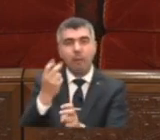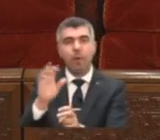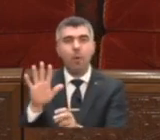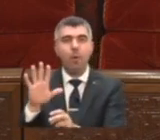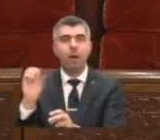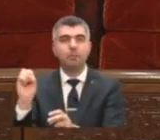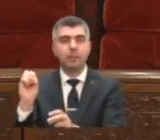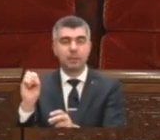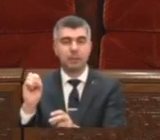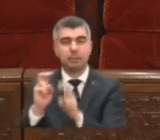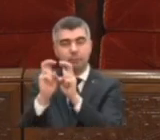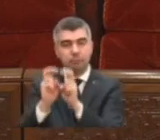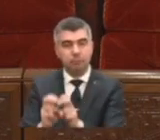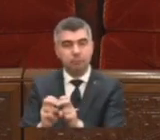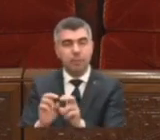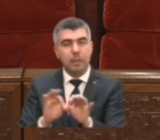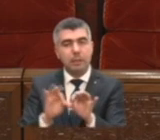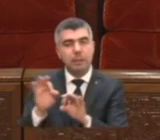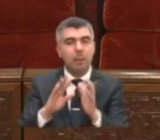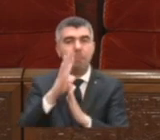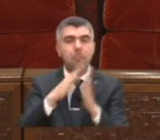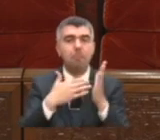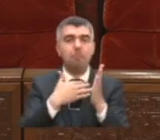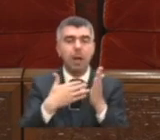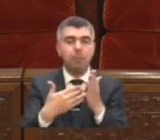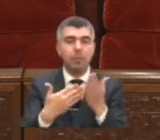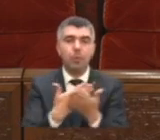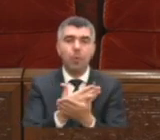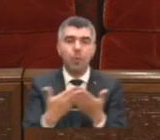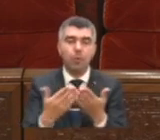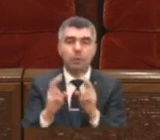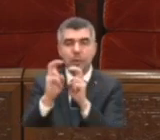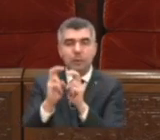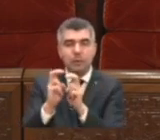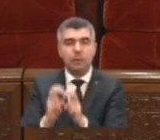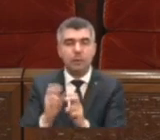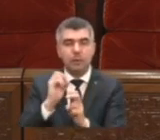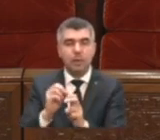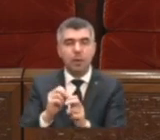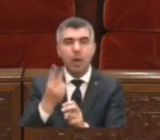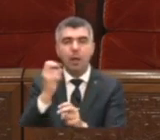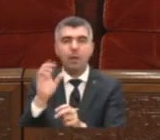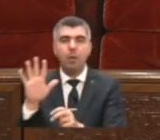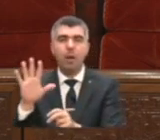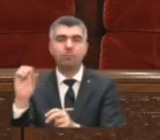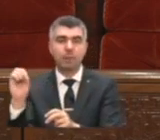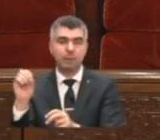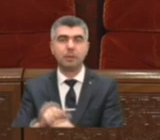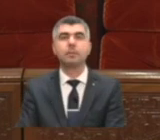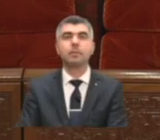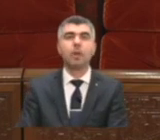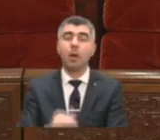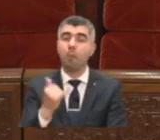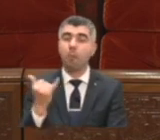وحنا تنخدموا على إعداد مخططة قطاعية ذات بصمة كربونية منخفضة في أفق 2050. ونظرا للأهمية